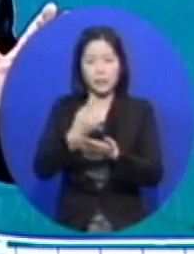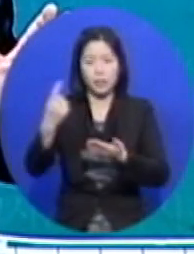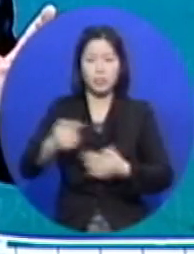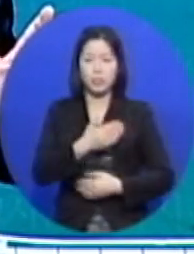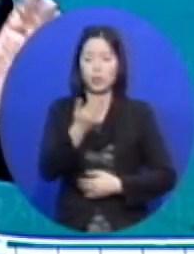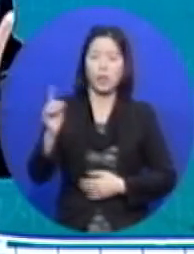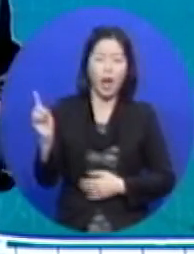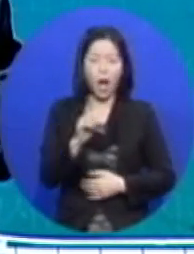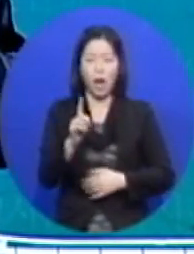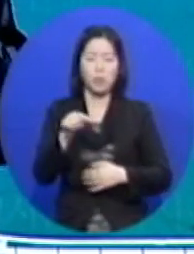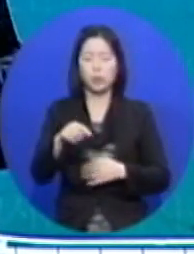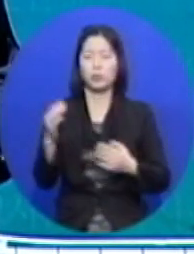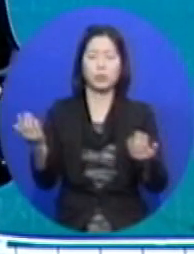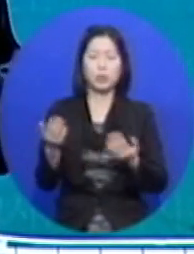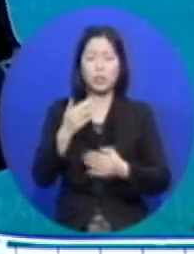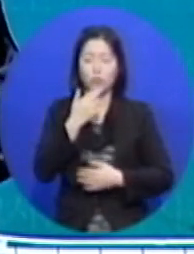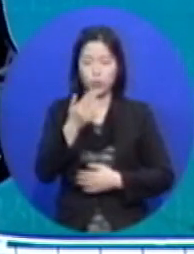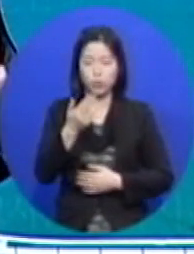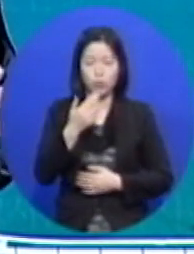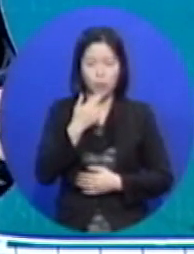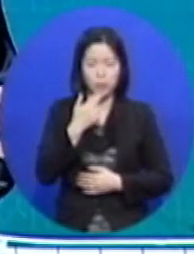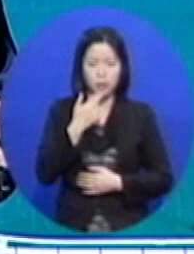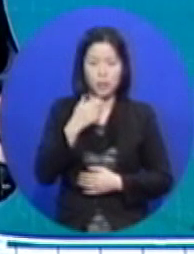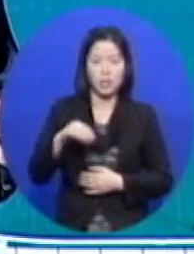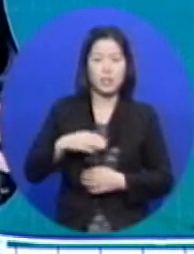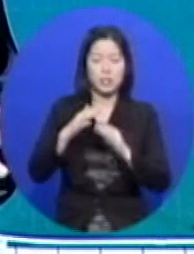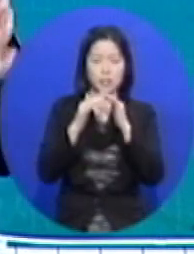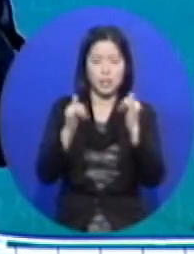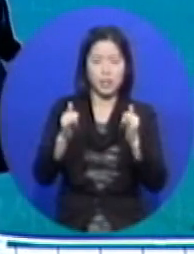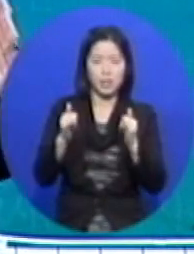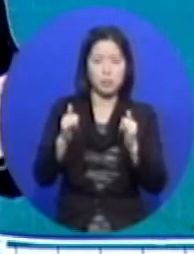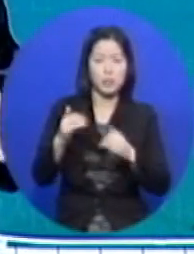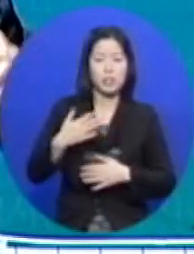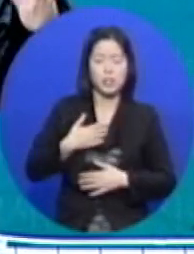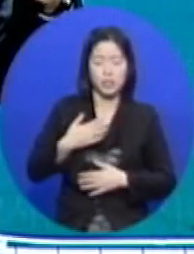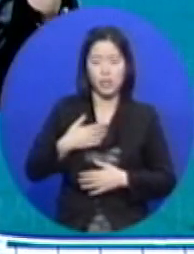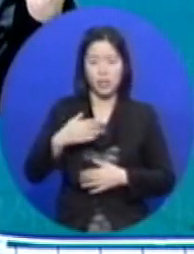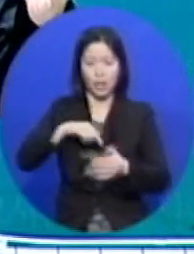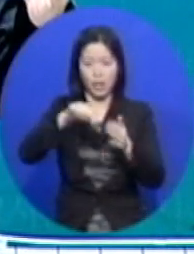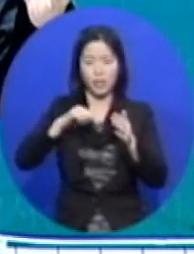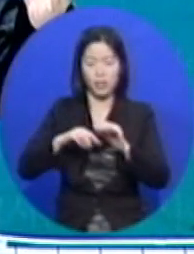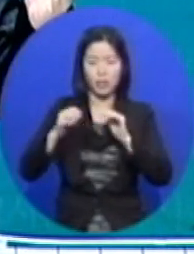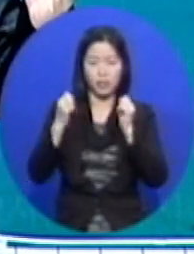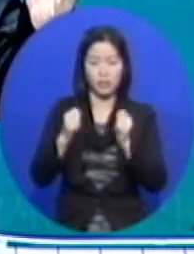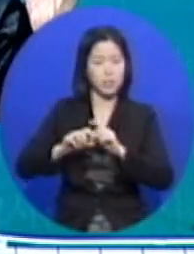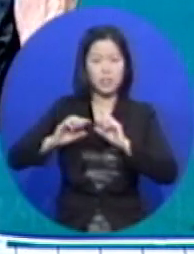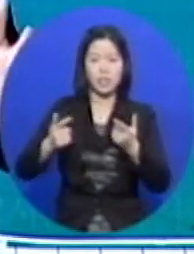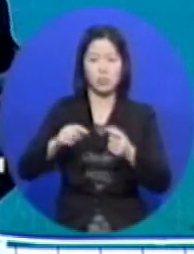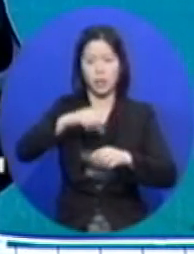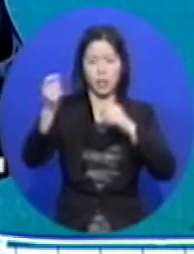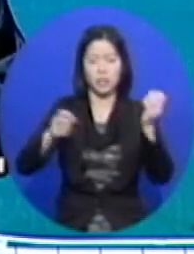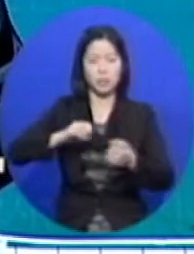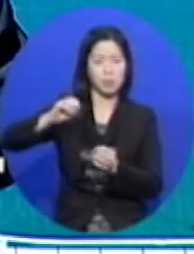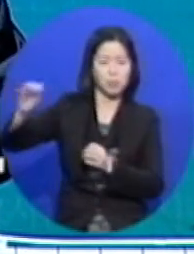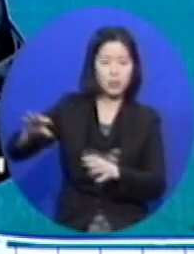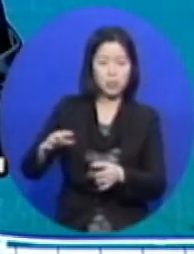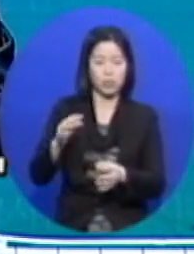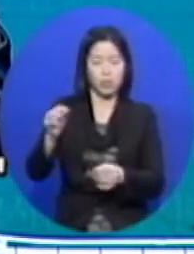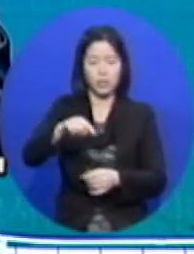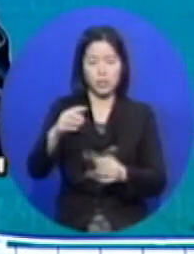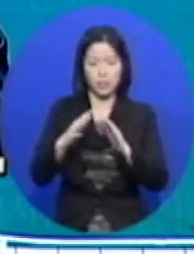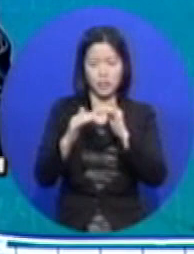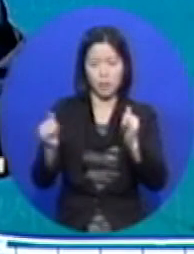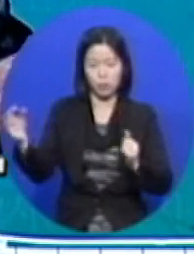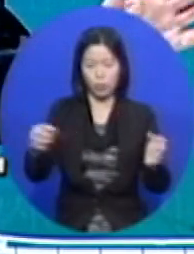없습니다 6절에 사람이 내 안에 거하지 아니하면 가지처럼 밖에 버려져 말은 아니 사람들이 그것을 모아다가